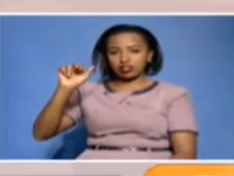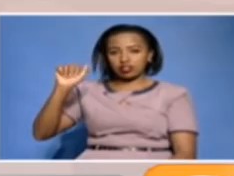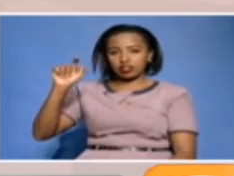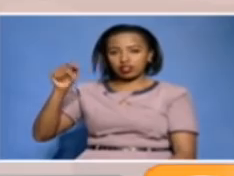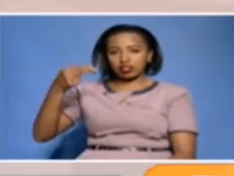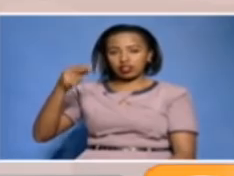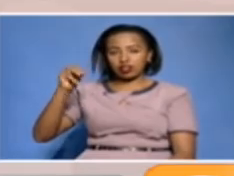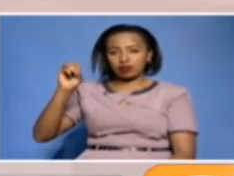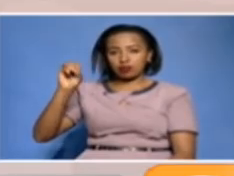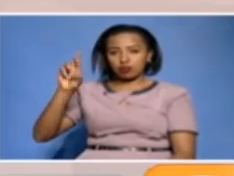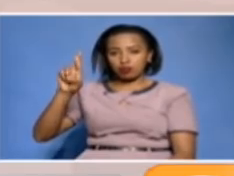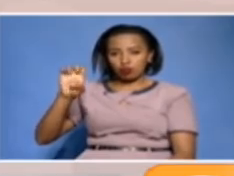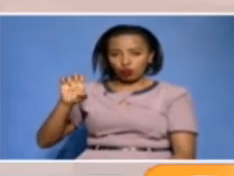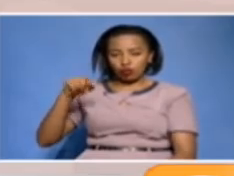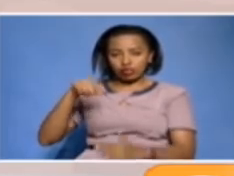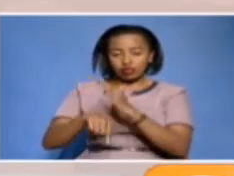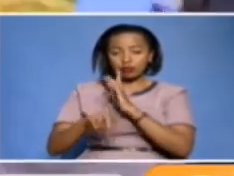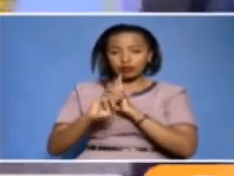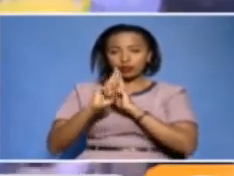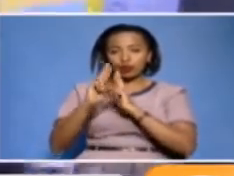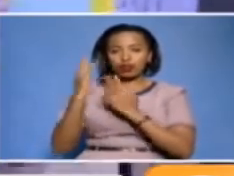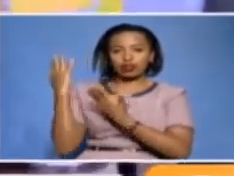na Gatete Njoroge.